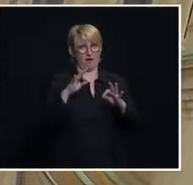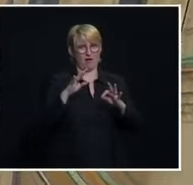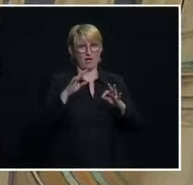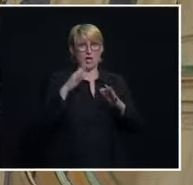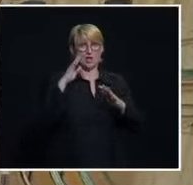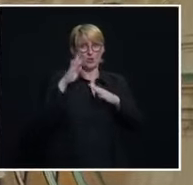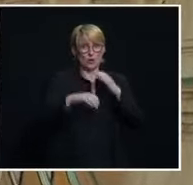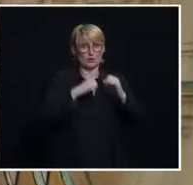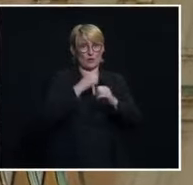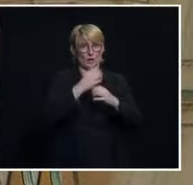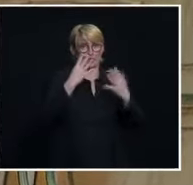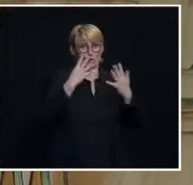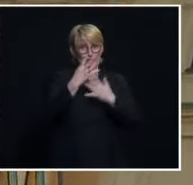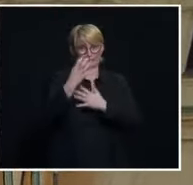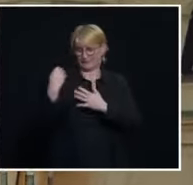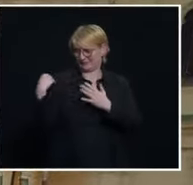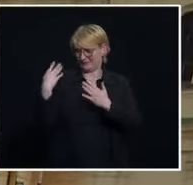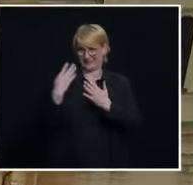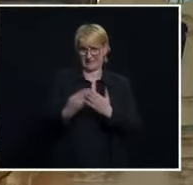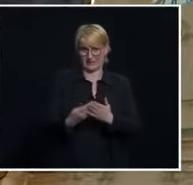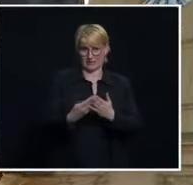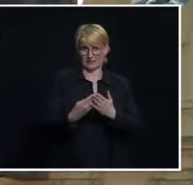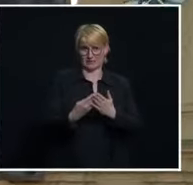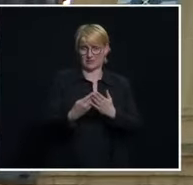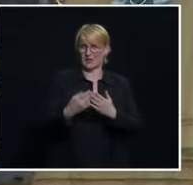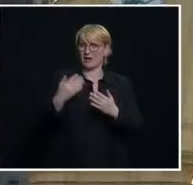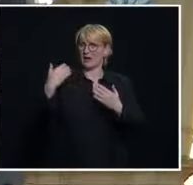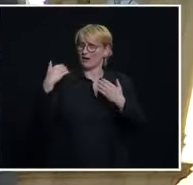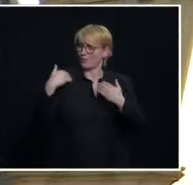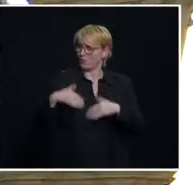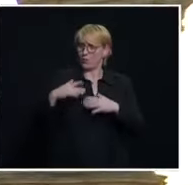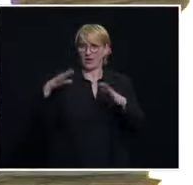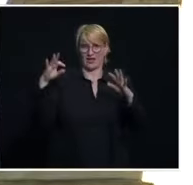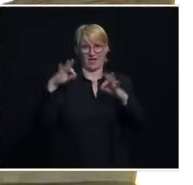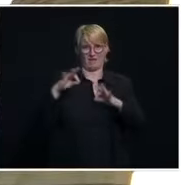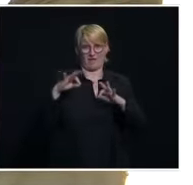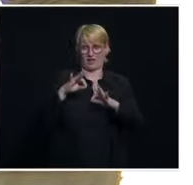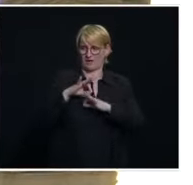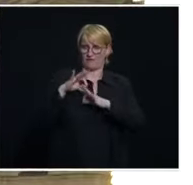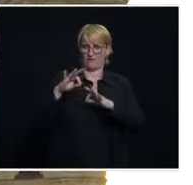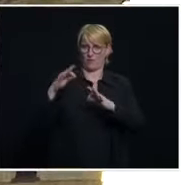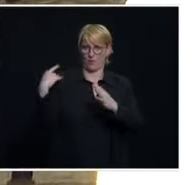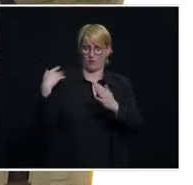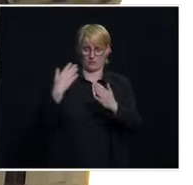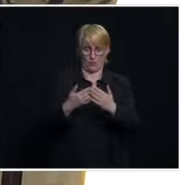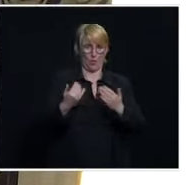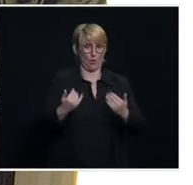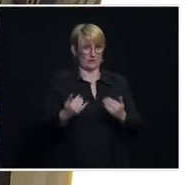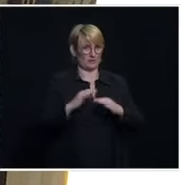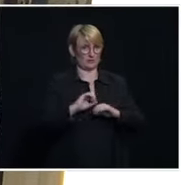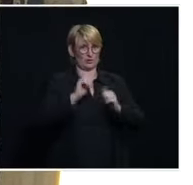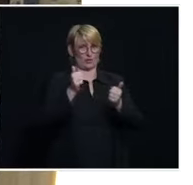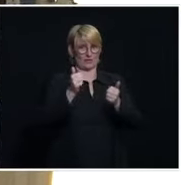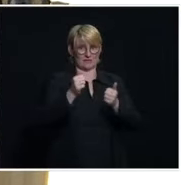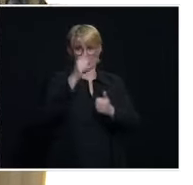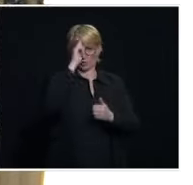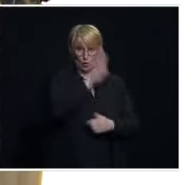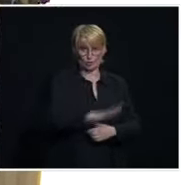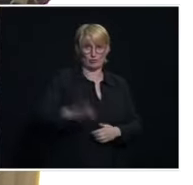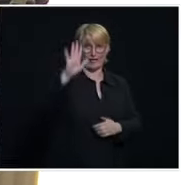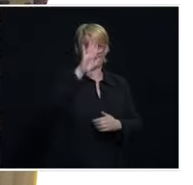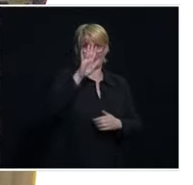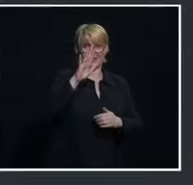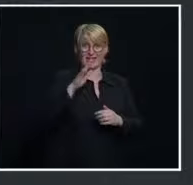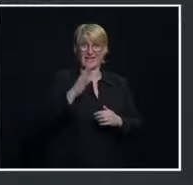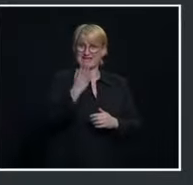1949. Leider auch im Wortsinne. In Deutschland, in Israel, in